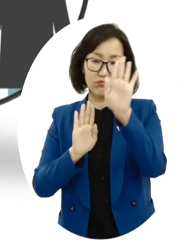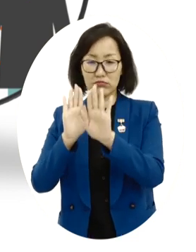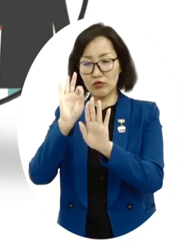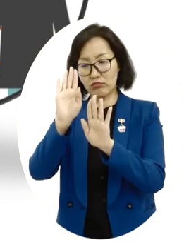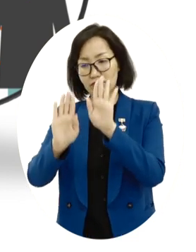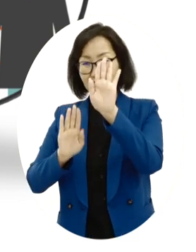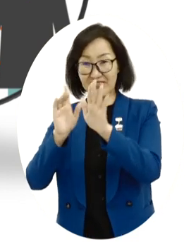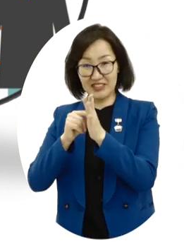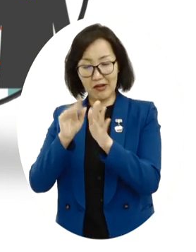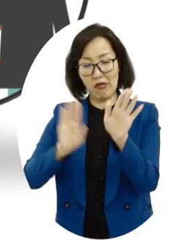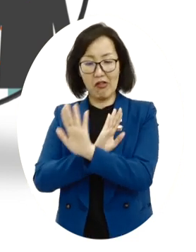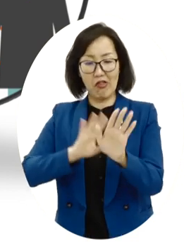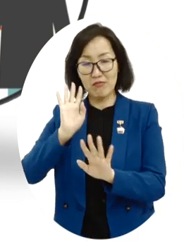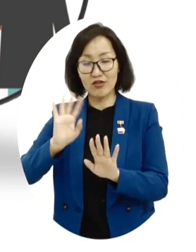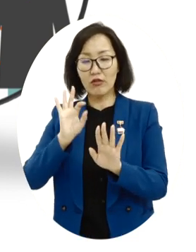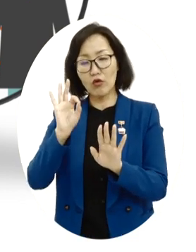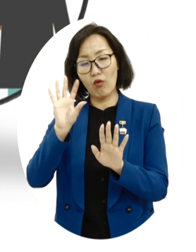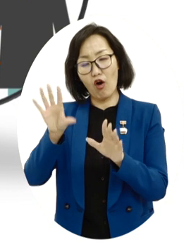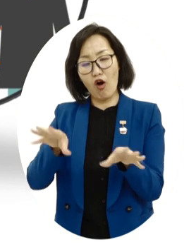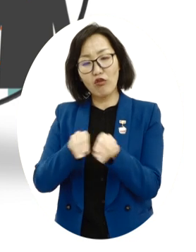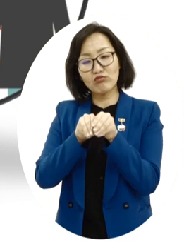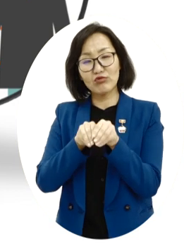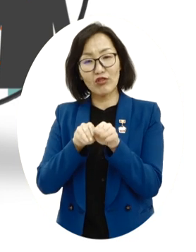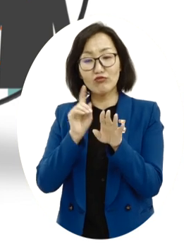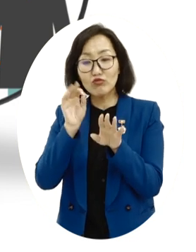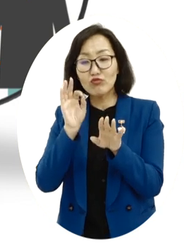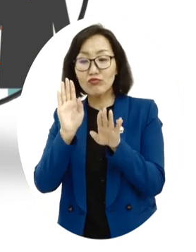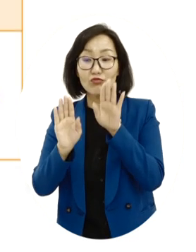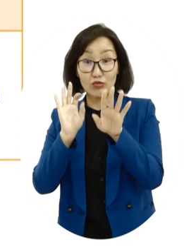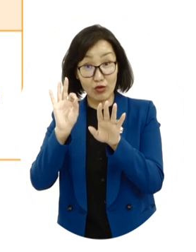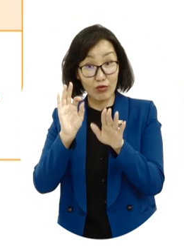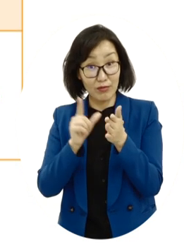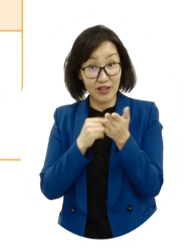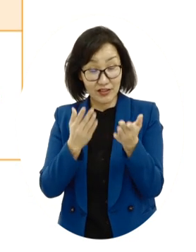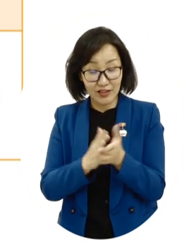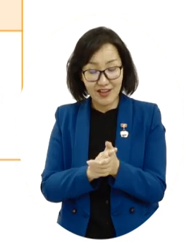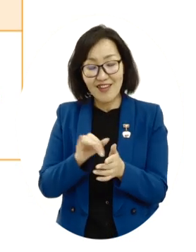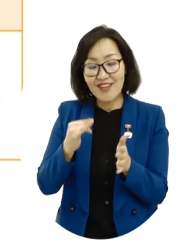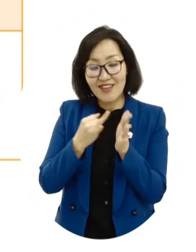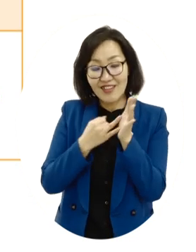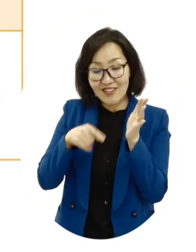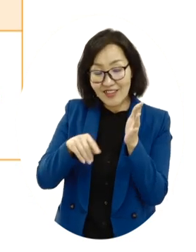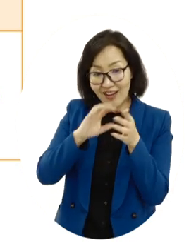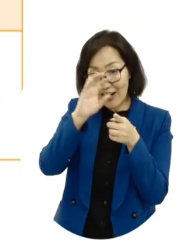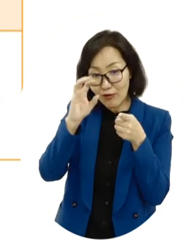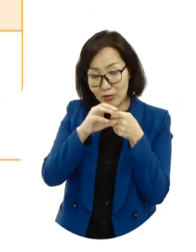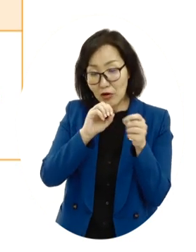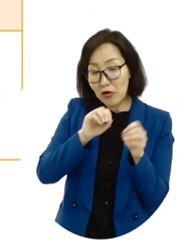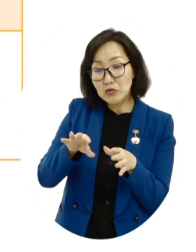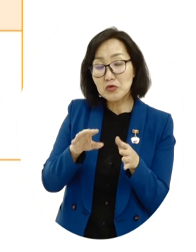цэгцтэй, оновчтой байна гэдгийг бүгдээрээ мэдэж авсан. За, ингээд илтгэлийн агуулгаас орхигдсон зүйл байна